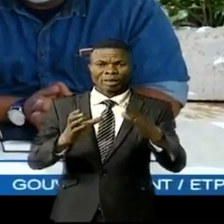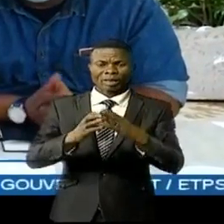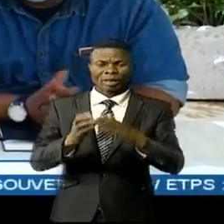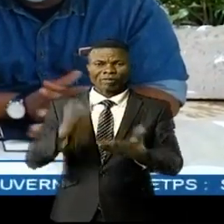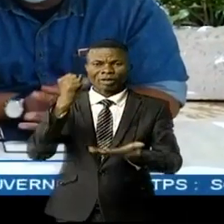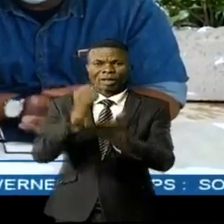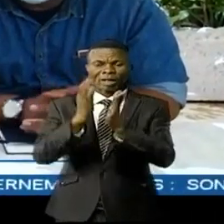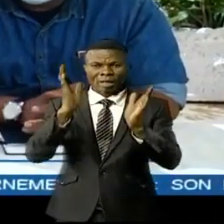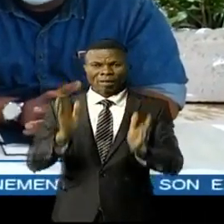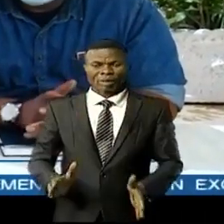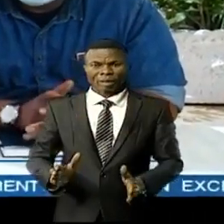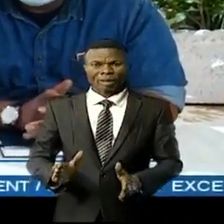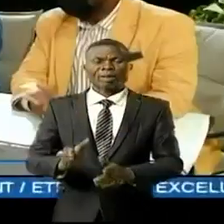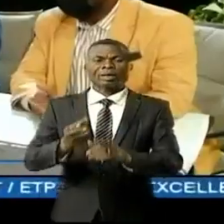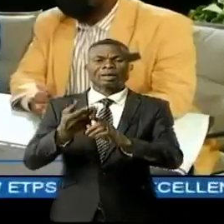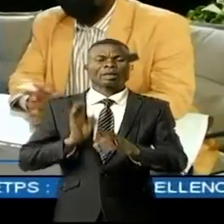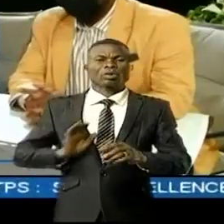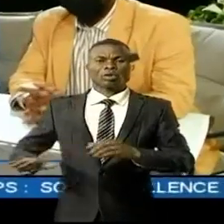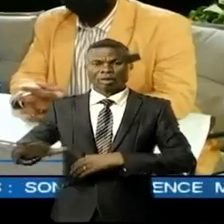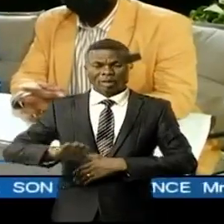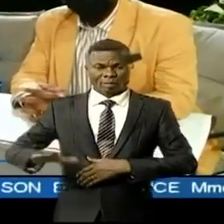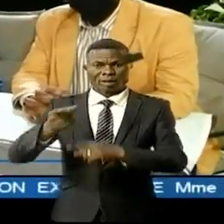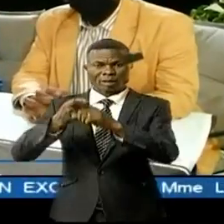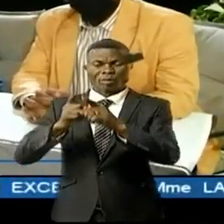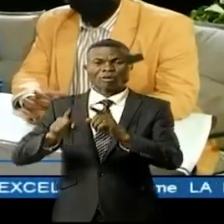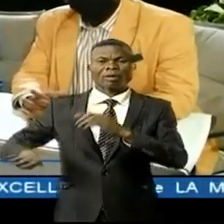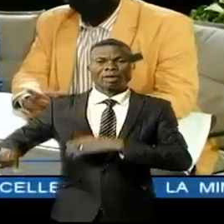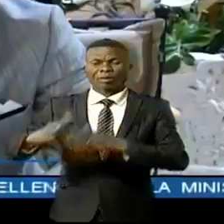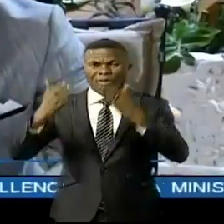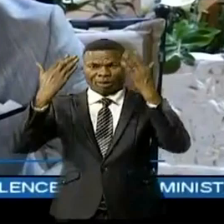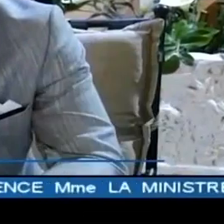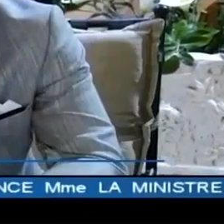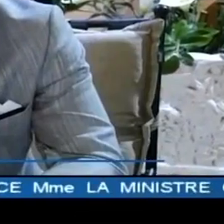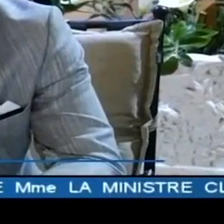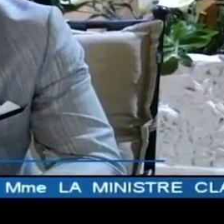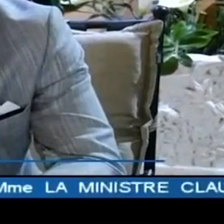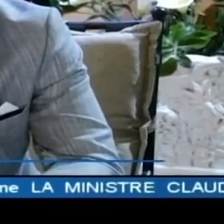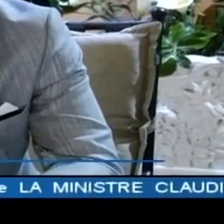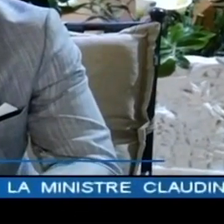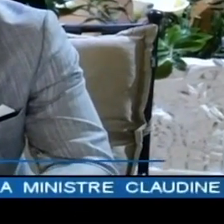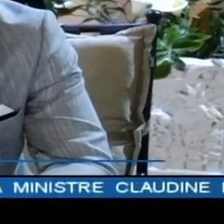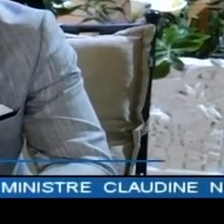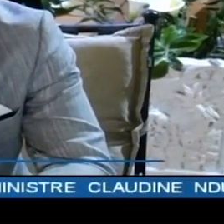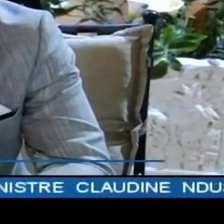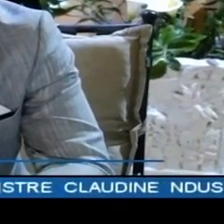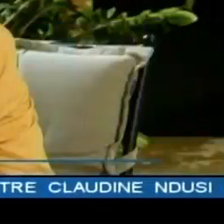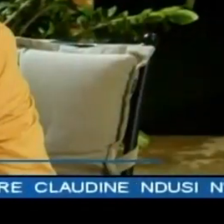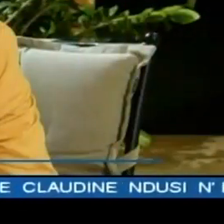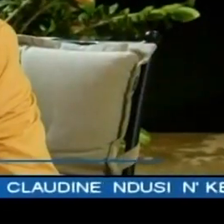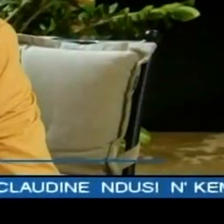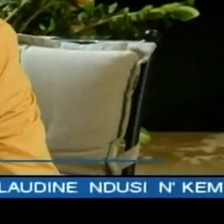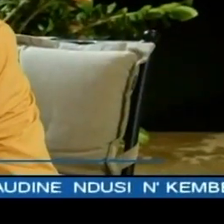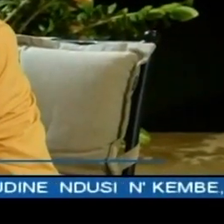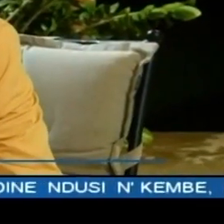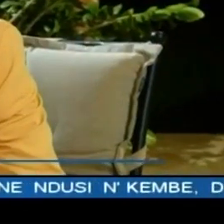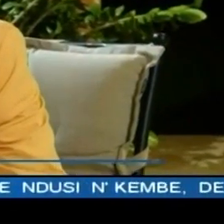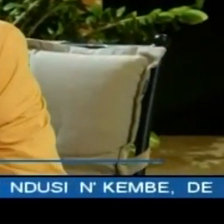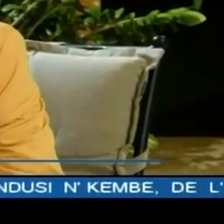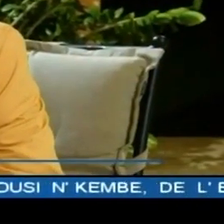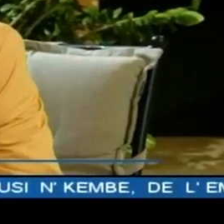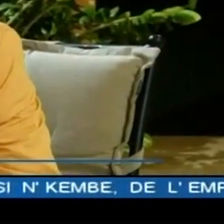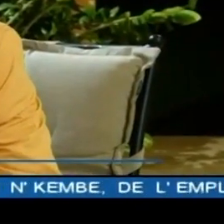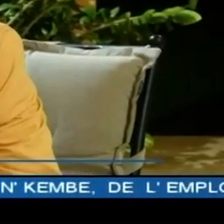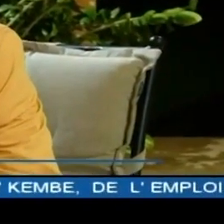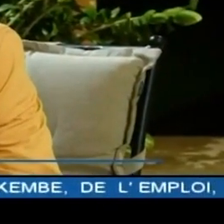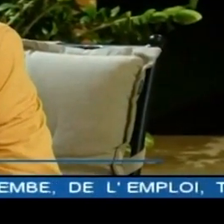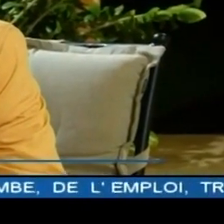l'ambassadeur sortant de la RDC auprès de la Zambie, du conseiller principal en charge de la diplomatie ainsi que du directeur adjoint de la